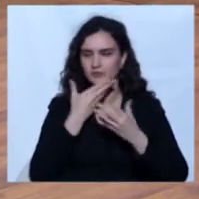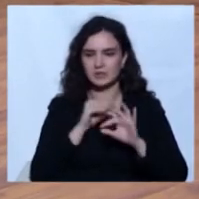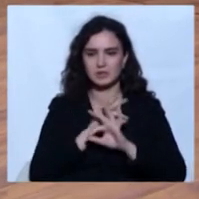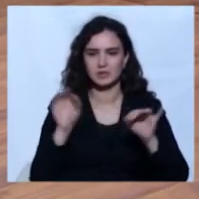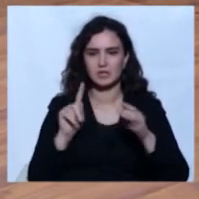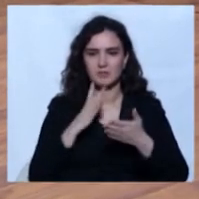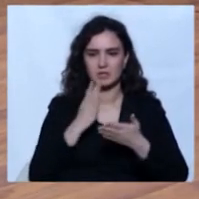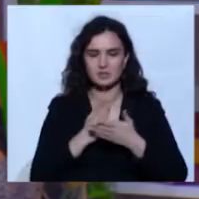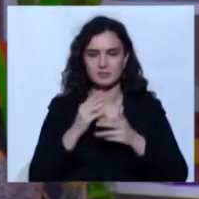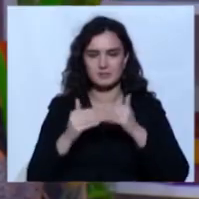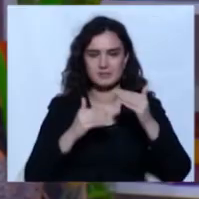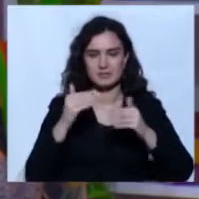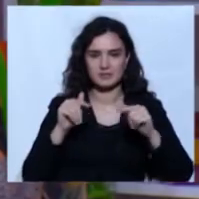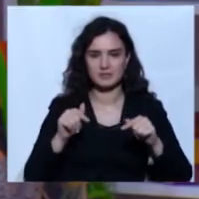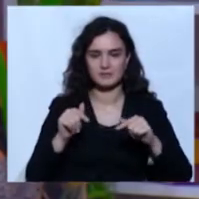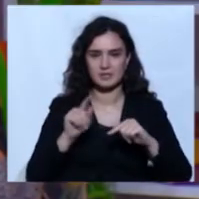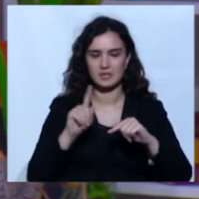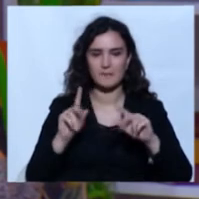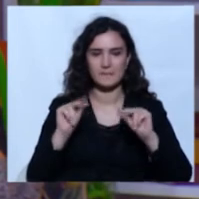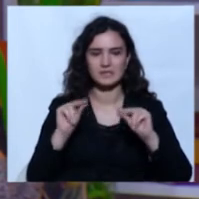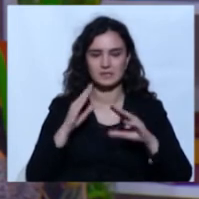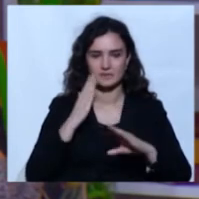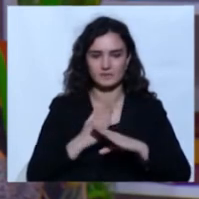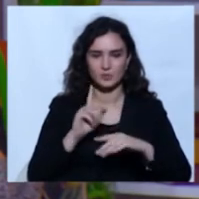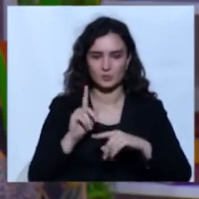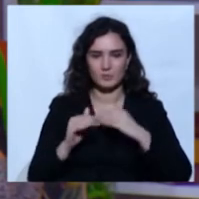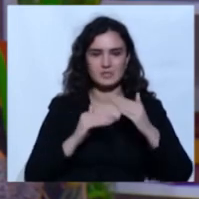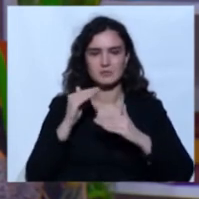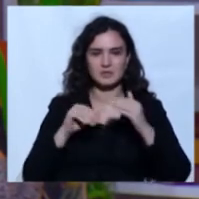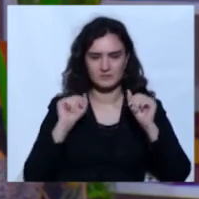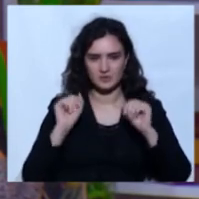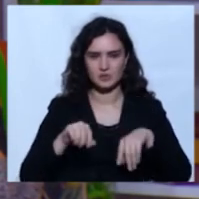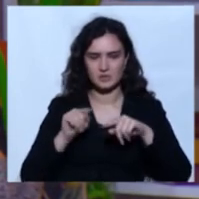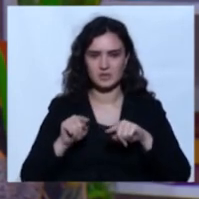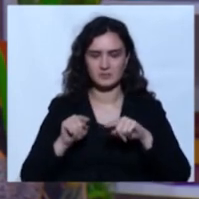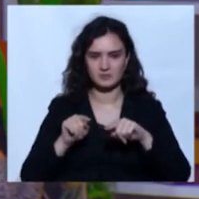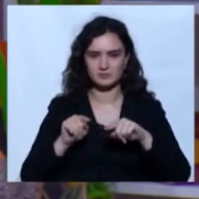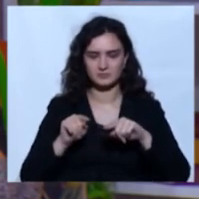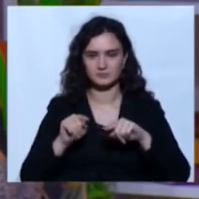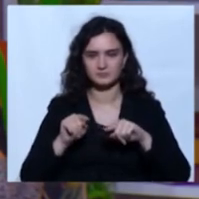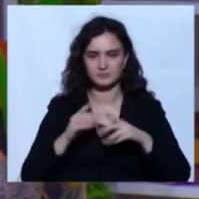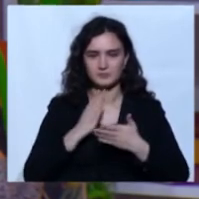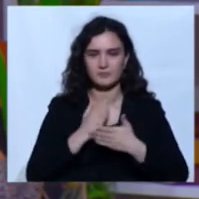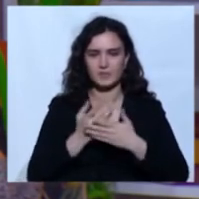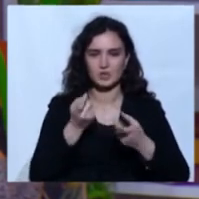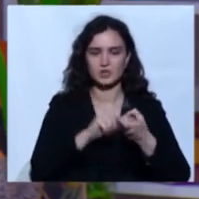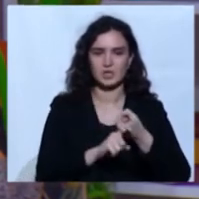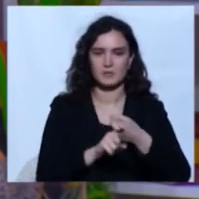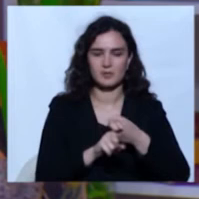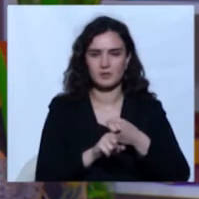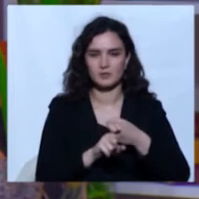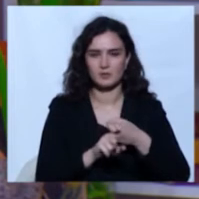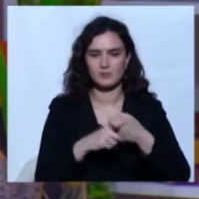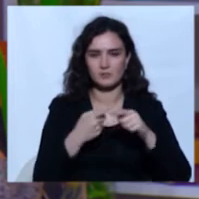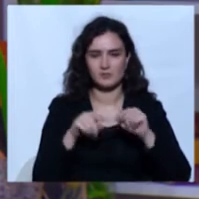რამაა ეს პერსპექტივა, რა ბედნიერი ვარ, რომ პერსპექტივა შეიძლება პერსპექტივასთან მაგ შეხებაო. აი